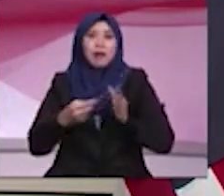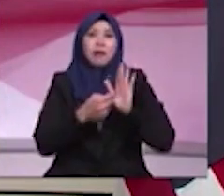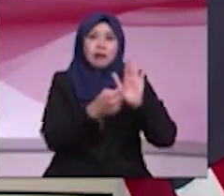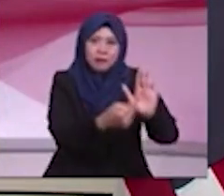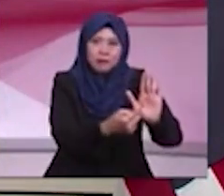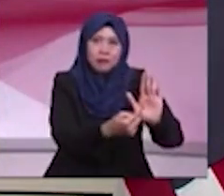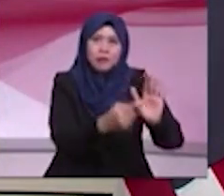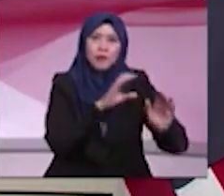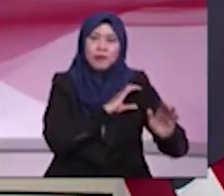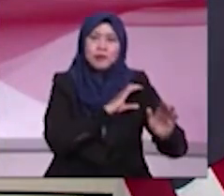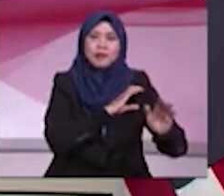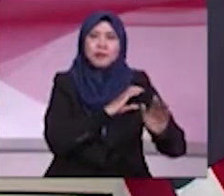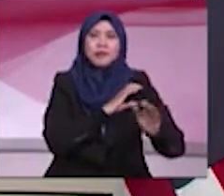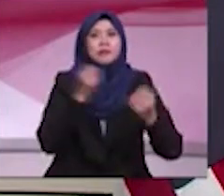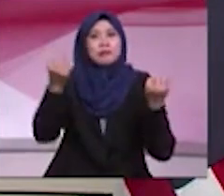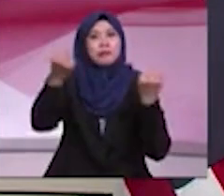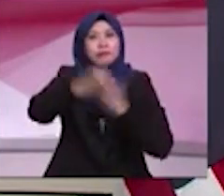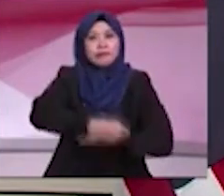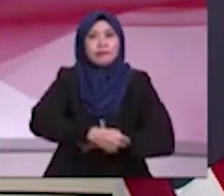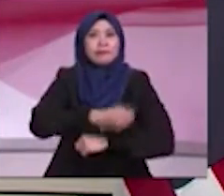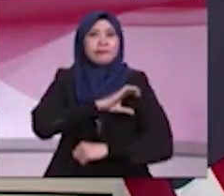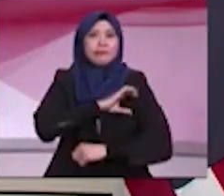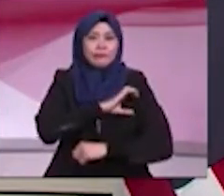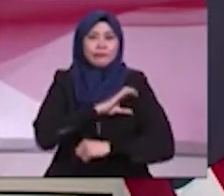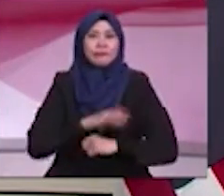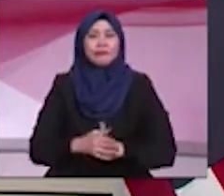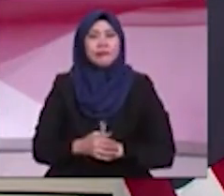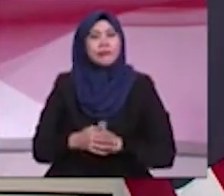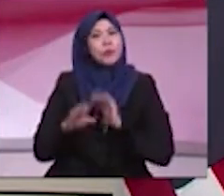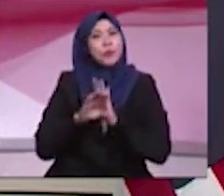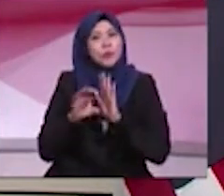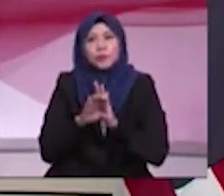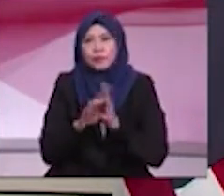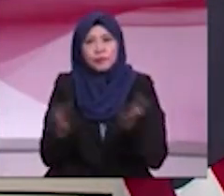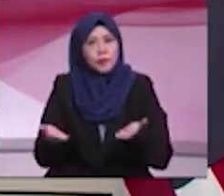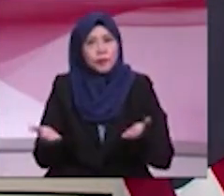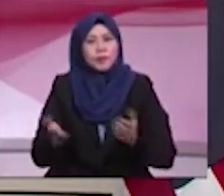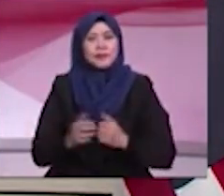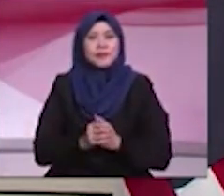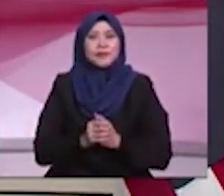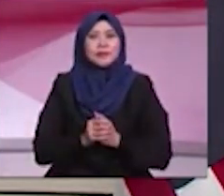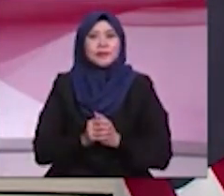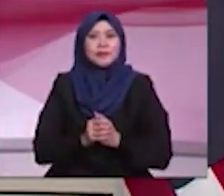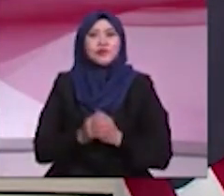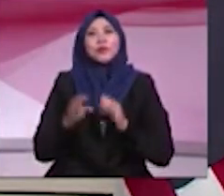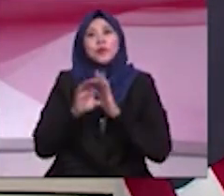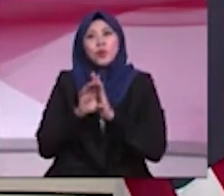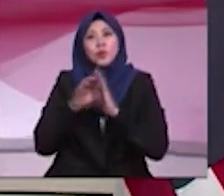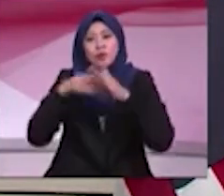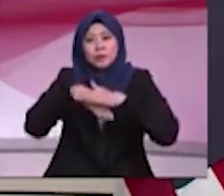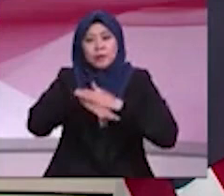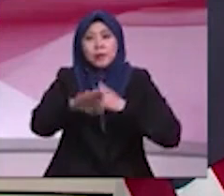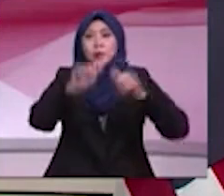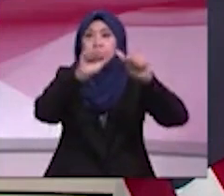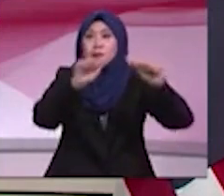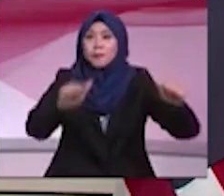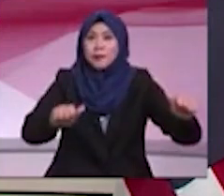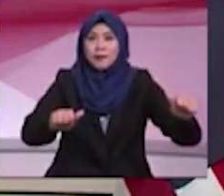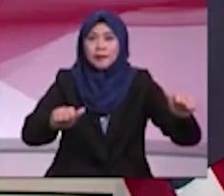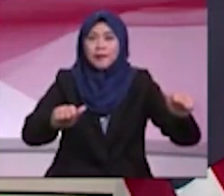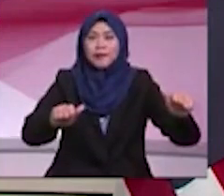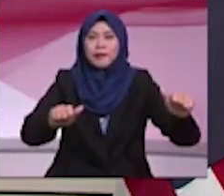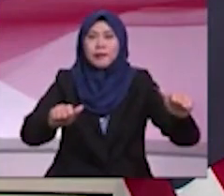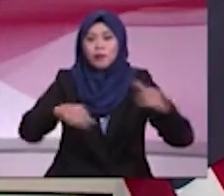ketika melalui Sekatan Jalanraya. Sebagai contoh, untuk memasuki asrama di luar